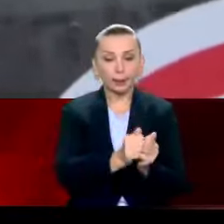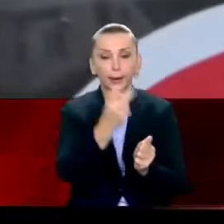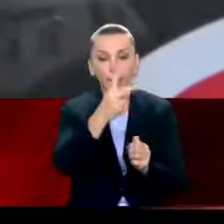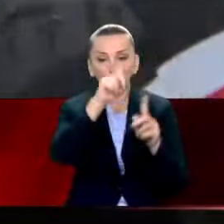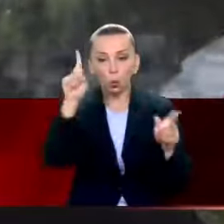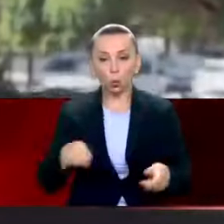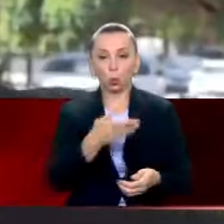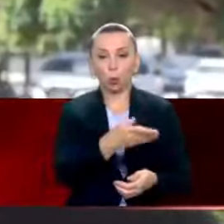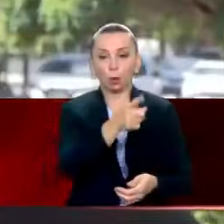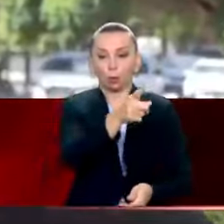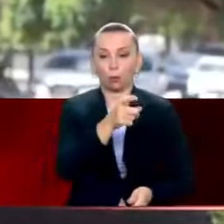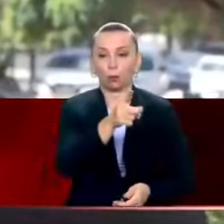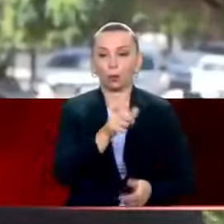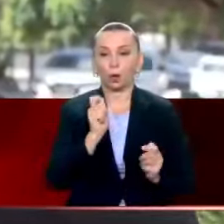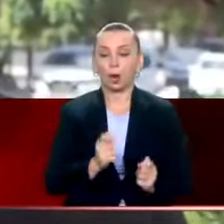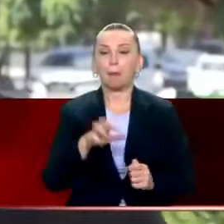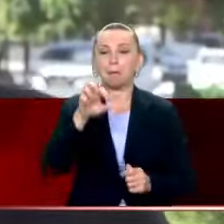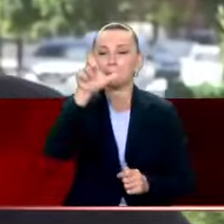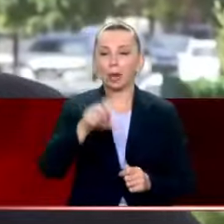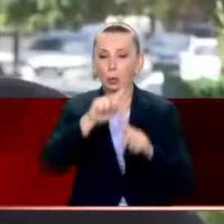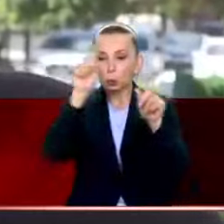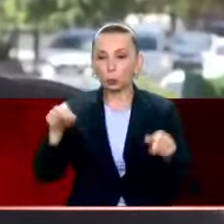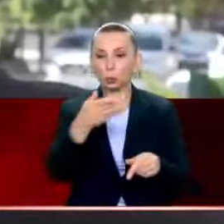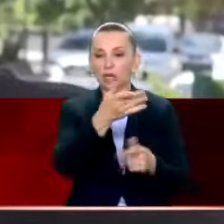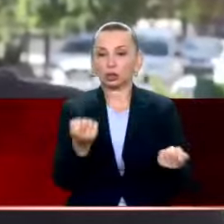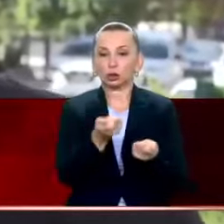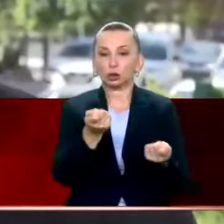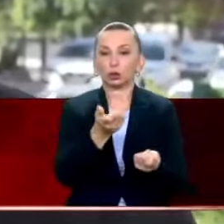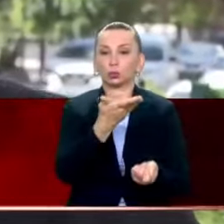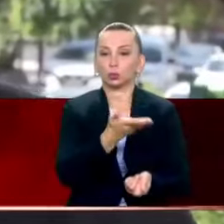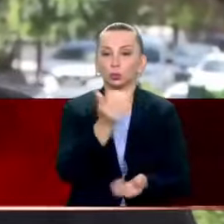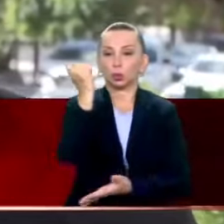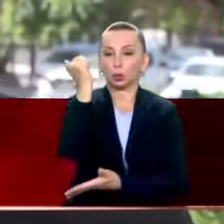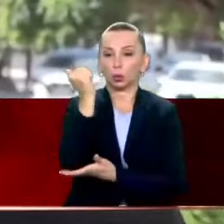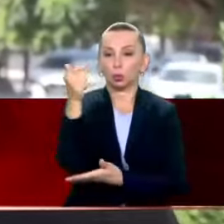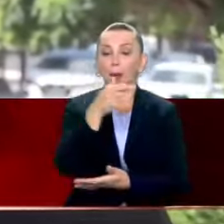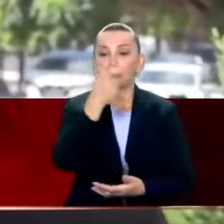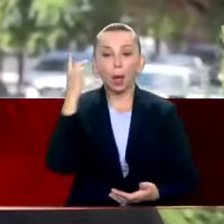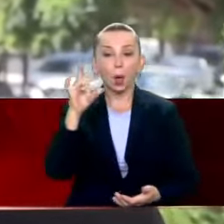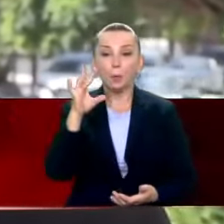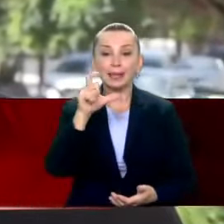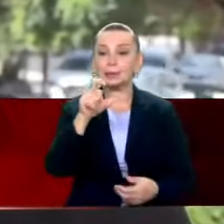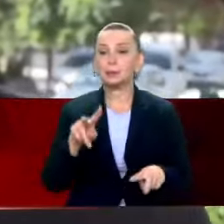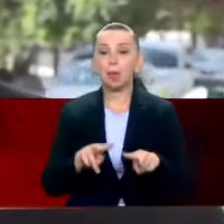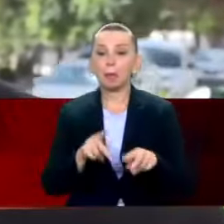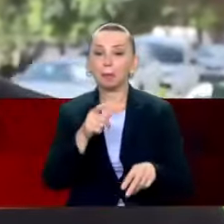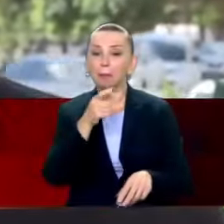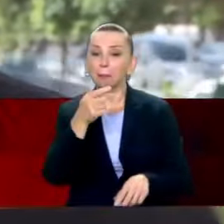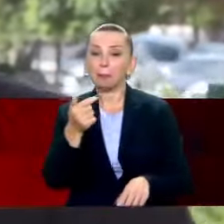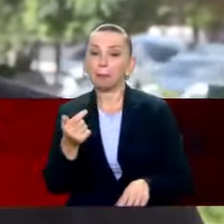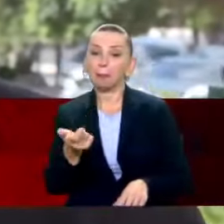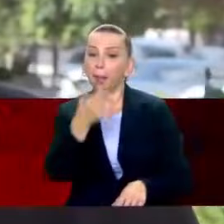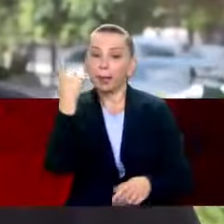Dükkanı da taradılar elemanım dükkanda çalışıyordu e kolona da isabet ediyor Yani bir 15 cim daha kaysaydın yani çalışanıma da